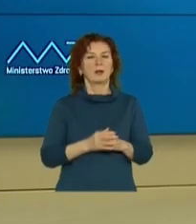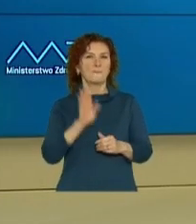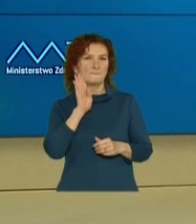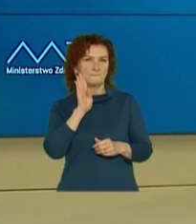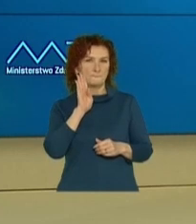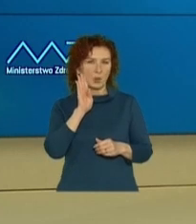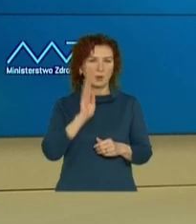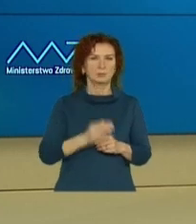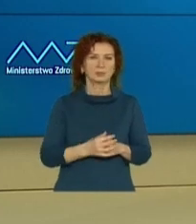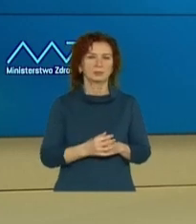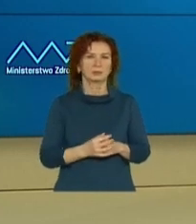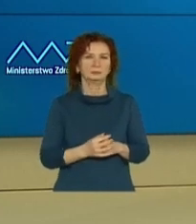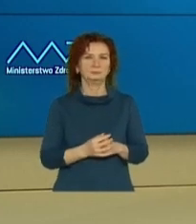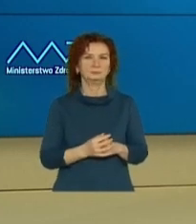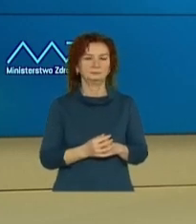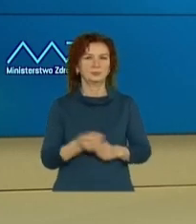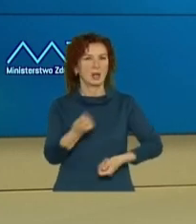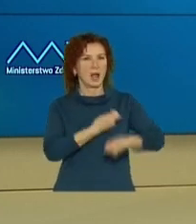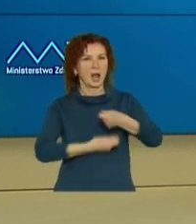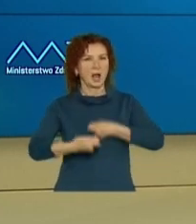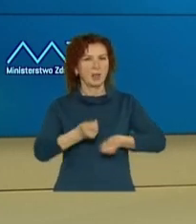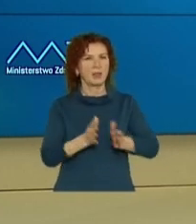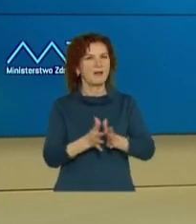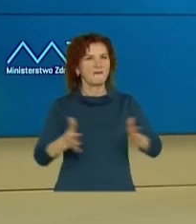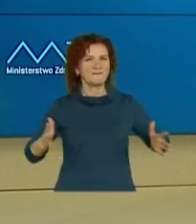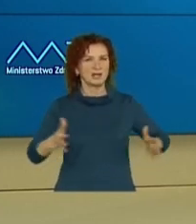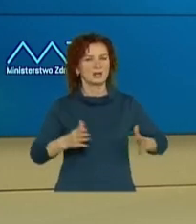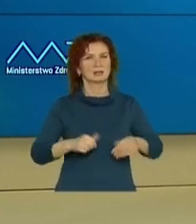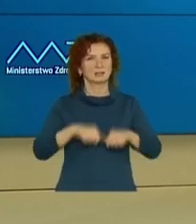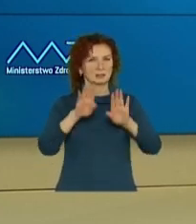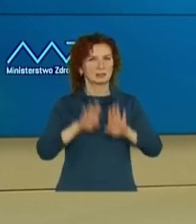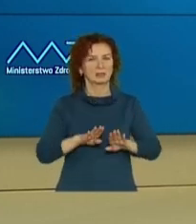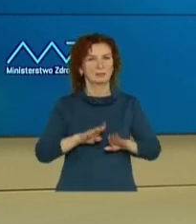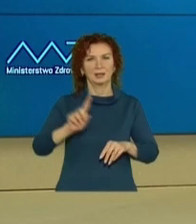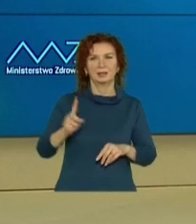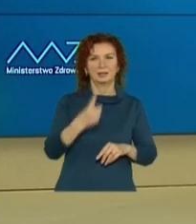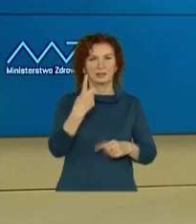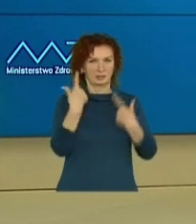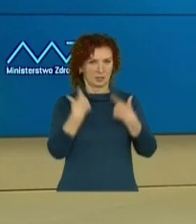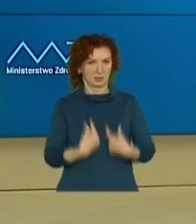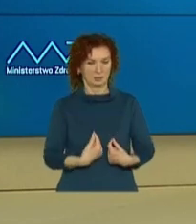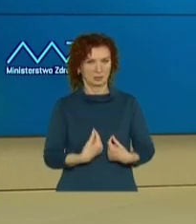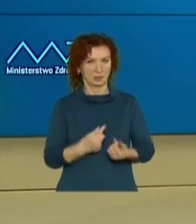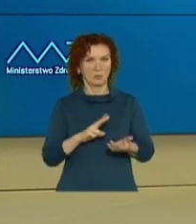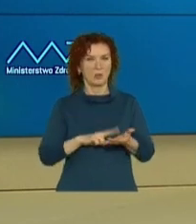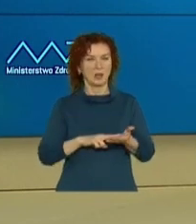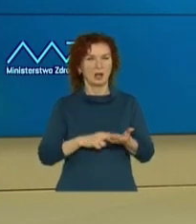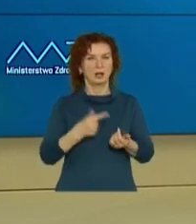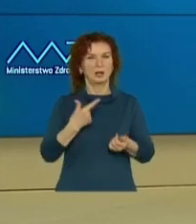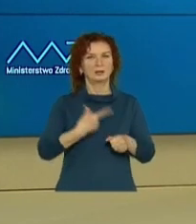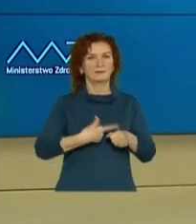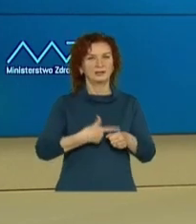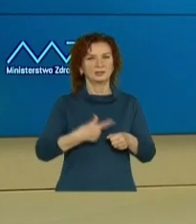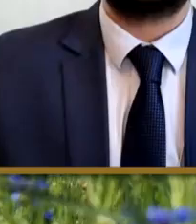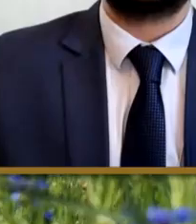analogicznie jak w przypadku handlu wielkopowierzchniowego czyli jedna osoba na 20 metrów